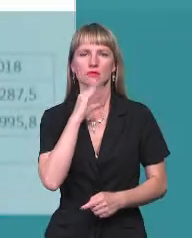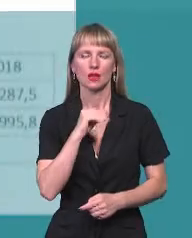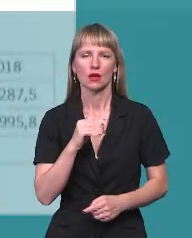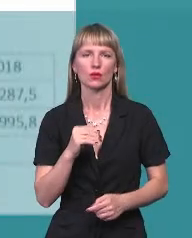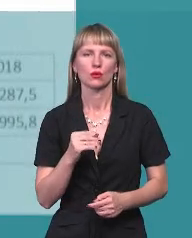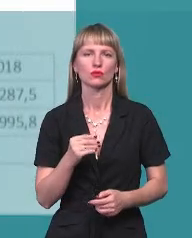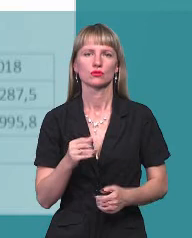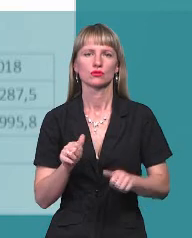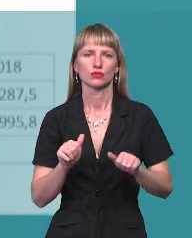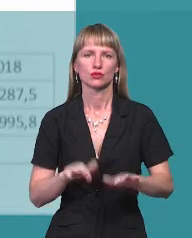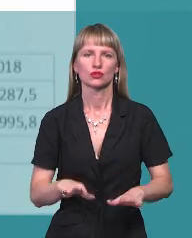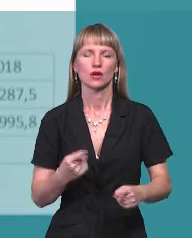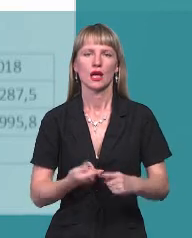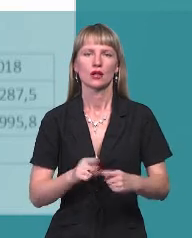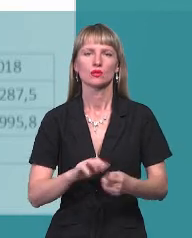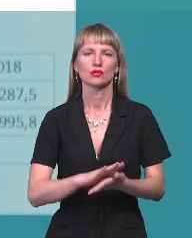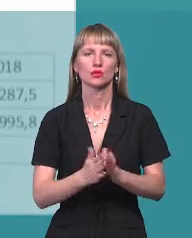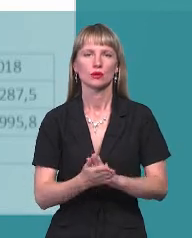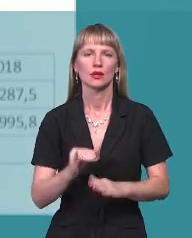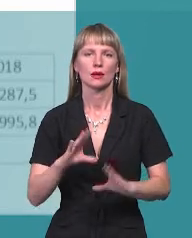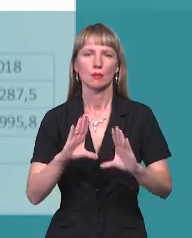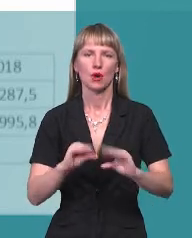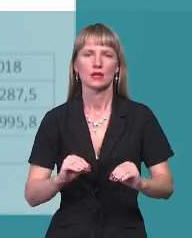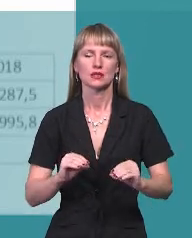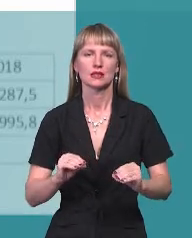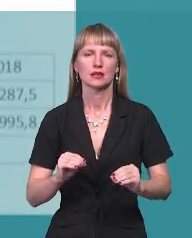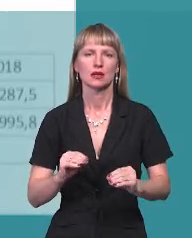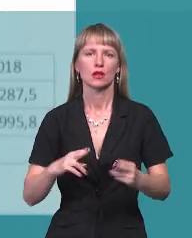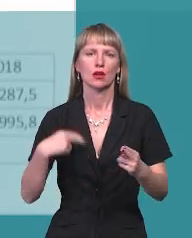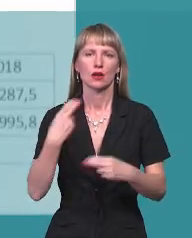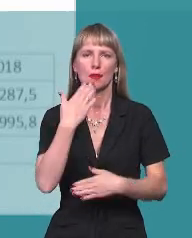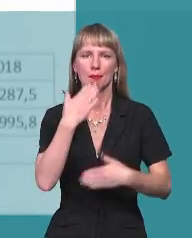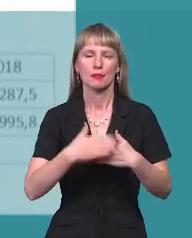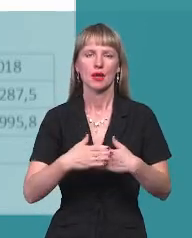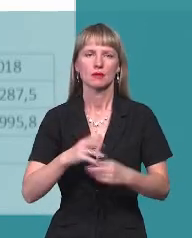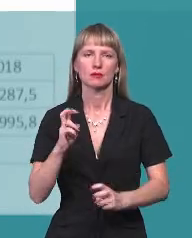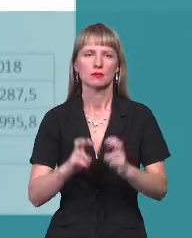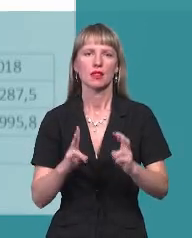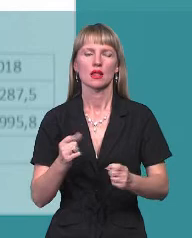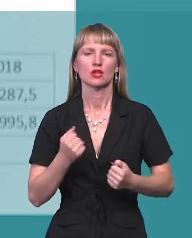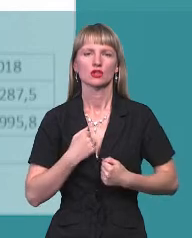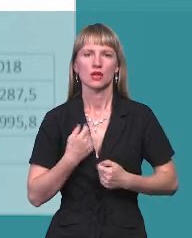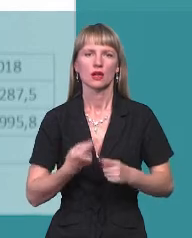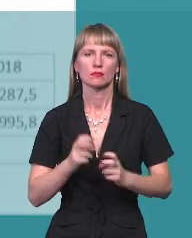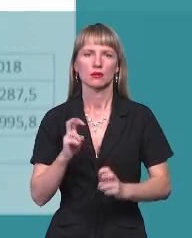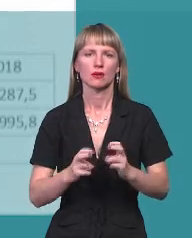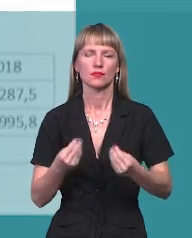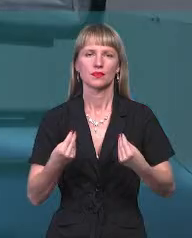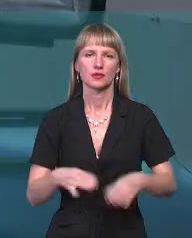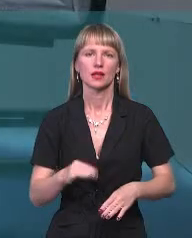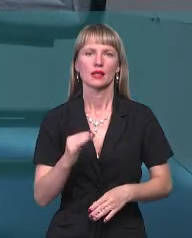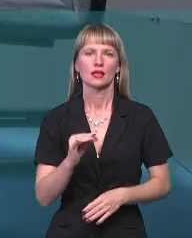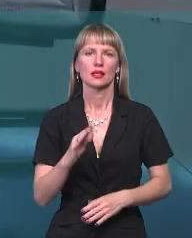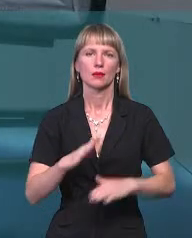розблокувати цю ситуацію і погасити борги перед підприємством. На жаль, це підприємство втратило за цей час і